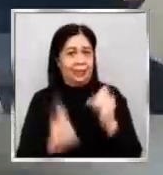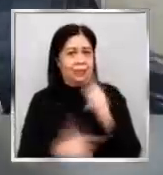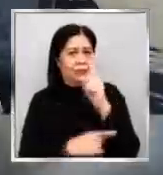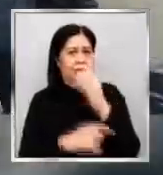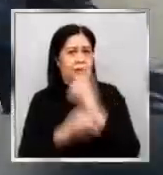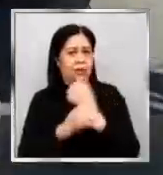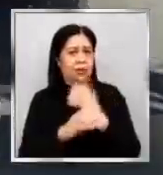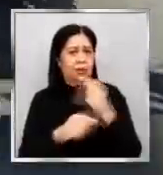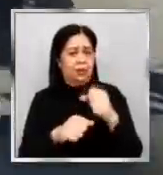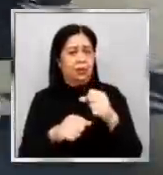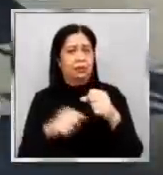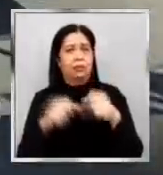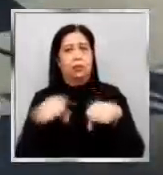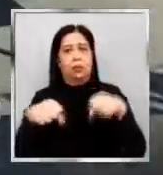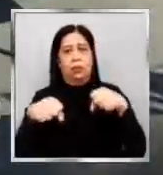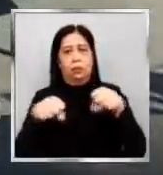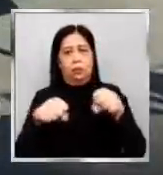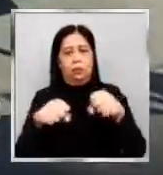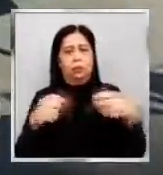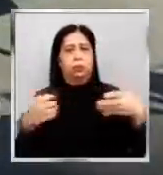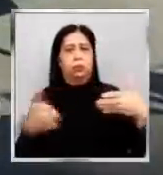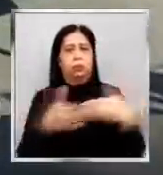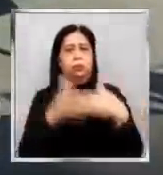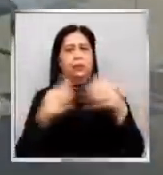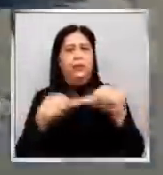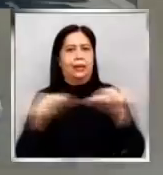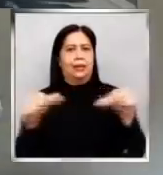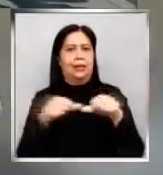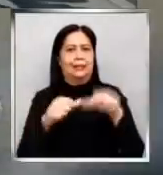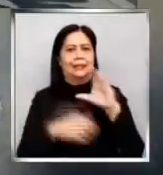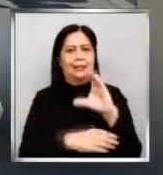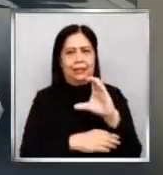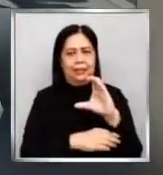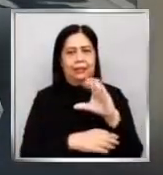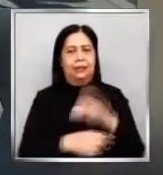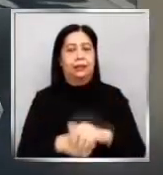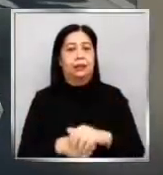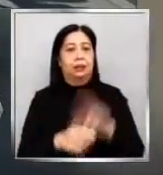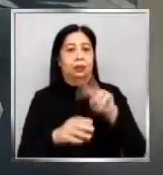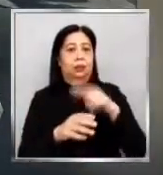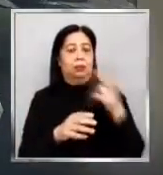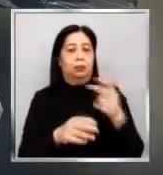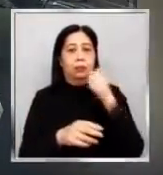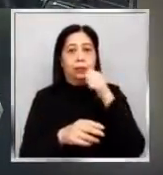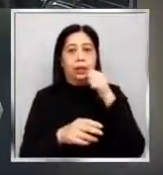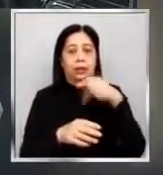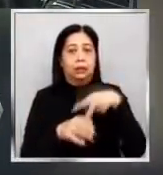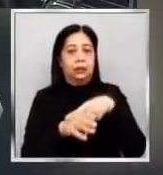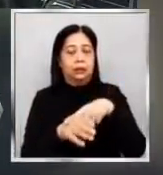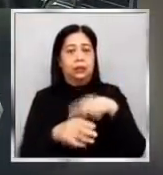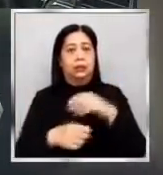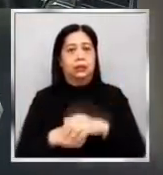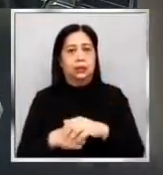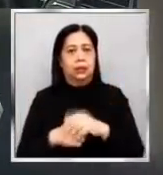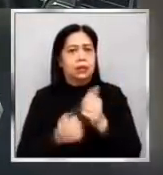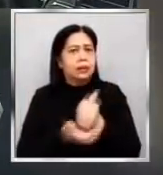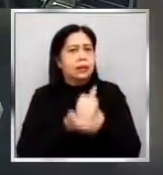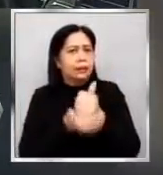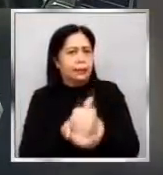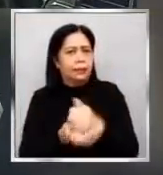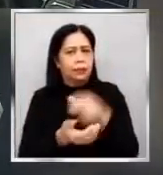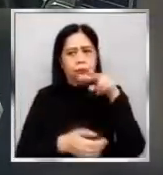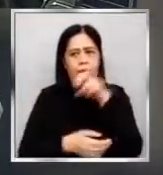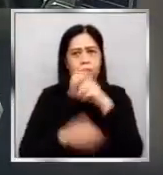ang nagbanggaan sa Area C intersection. Bumagsak ang babaeng rider. Tinulungan siya ng mga nakakita. Bumaba